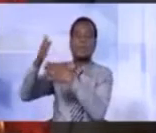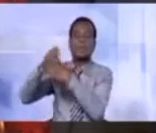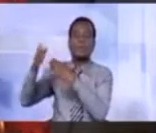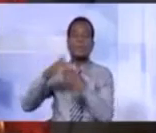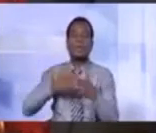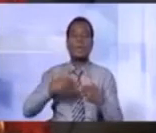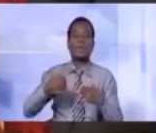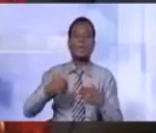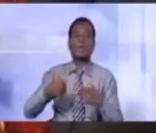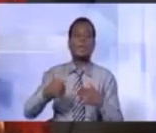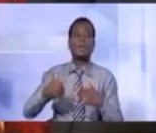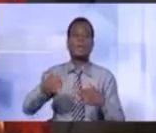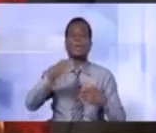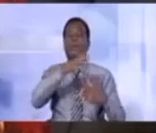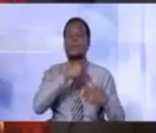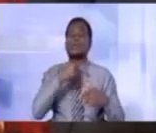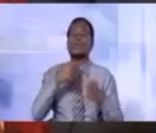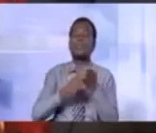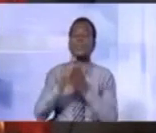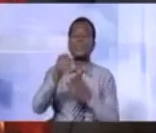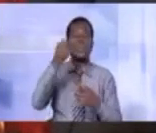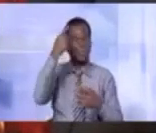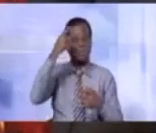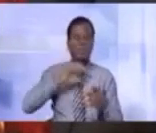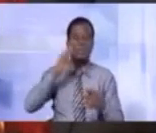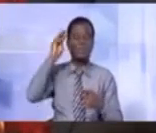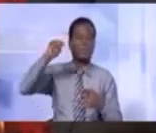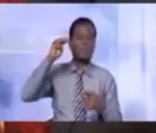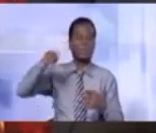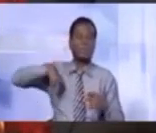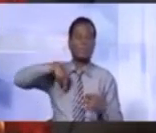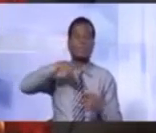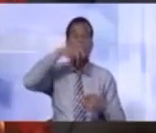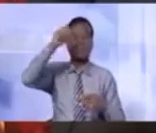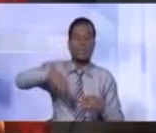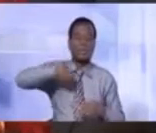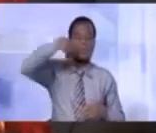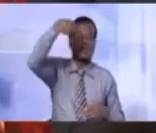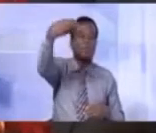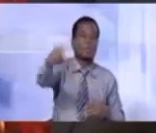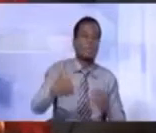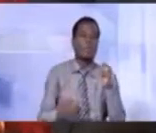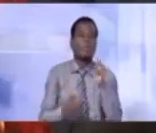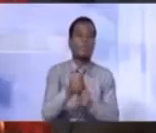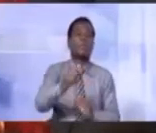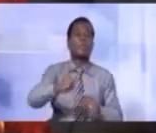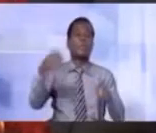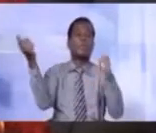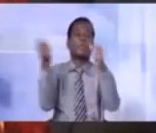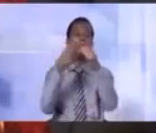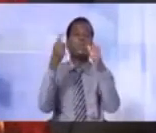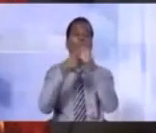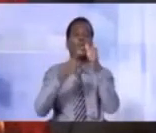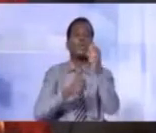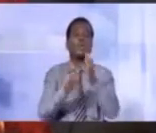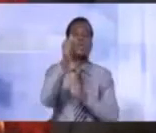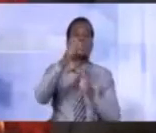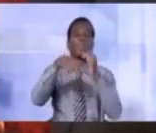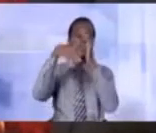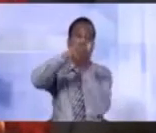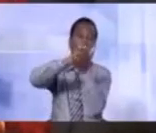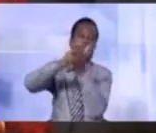monseigneur j'ai bien retenu votre message et nous devons donner plus de priorité aux plus défavorisés